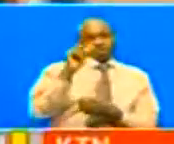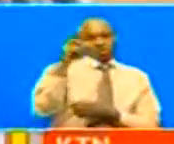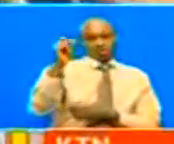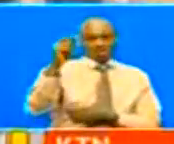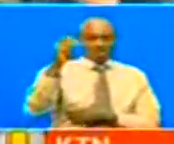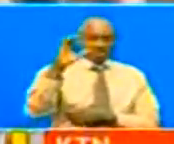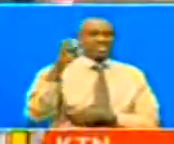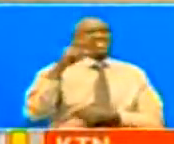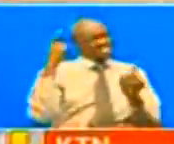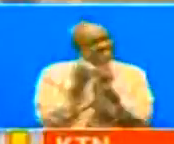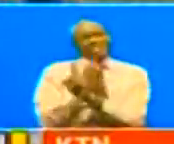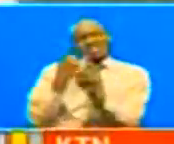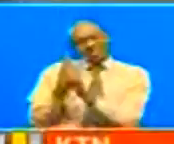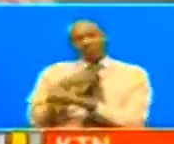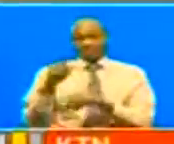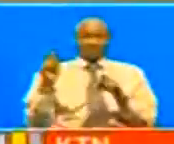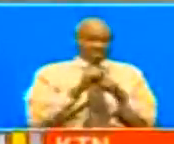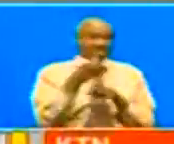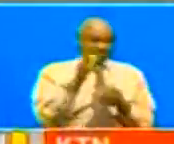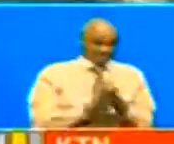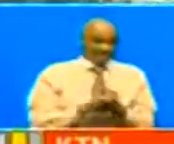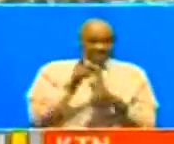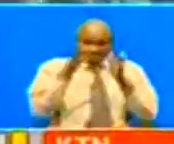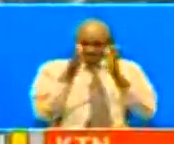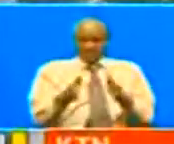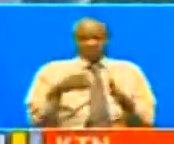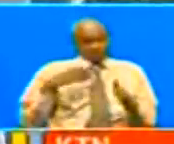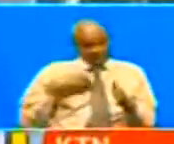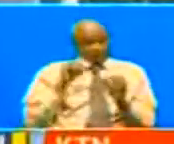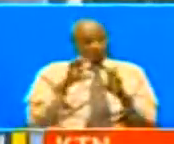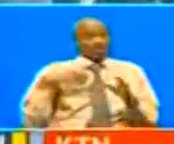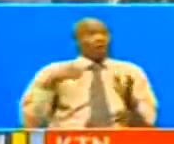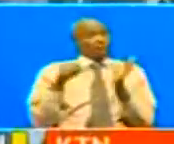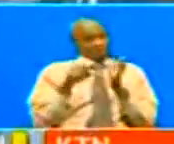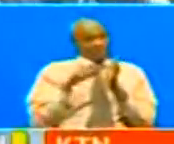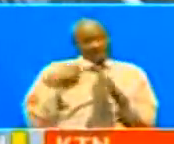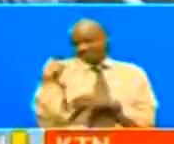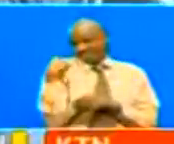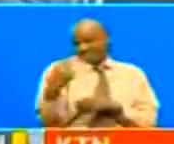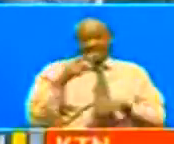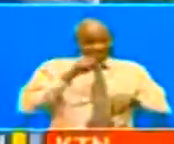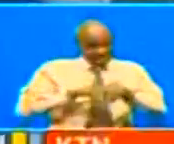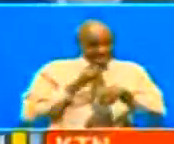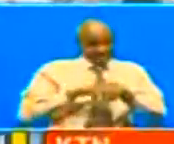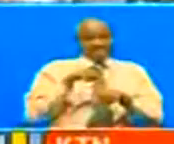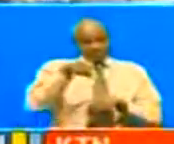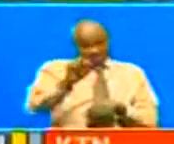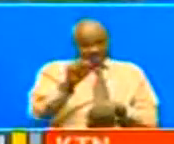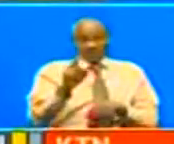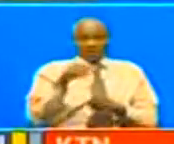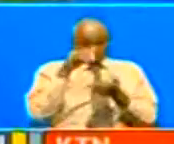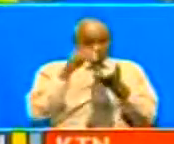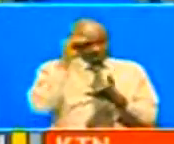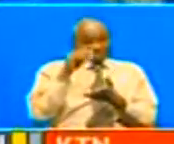Olimpiki Nancy Jebet Lagat. Claudio hata hivyo amejipata matatani hivi majuzi baada ya mwanariadha wake Rita Chepto kupatikana na